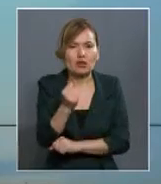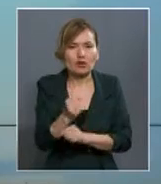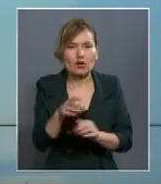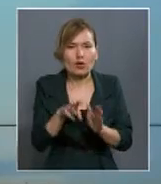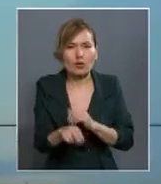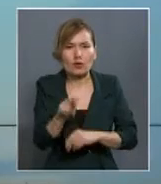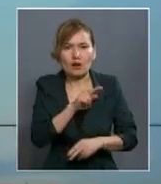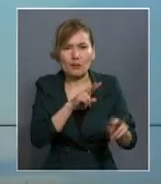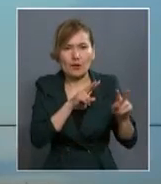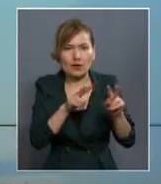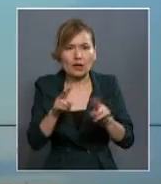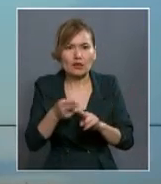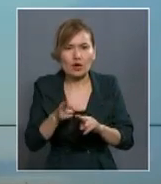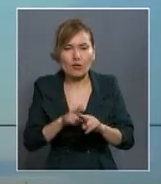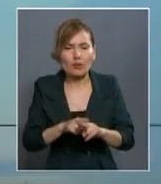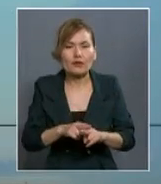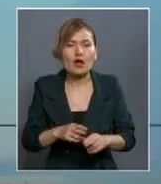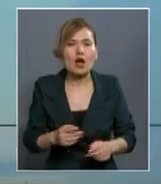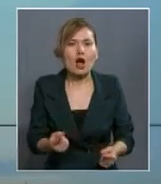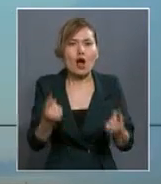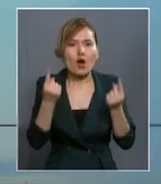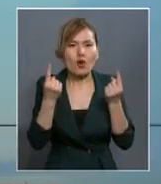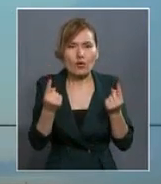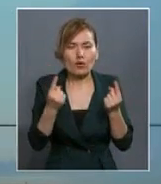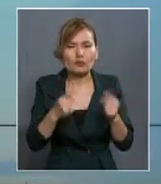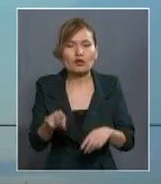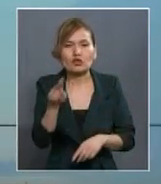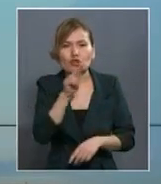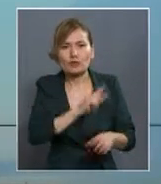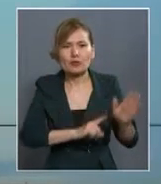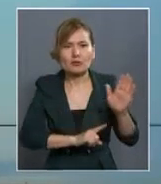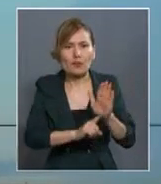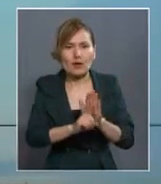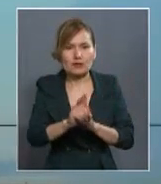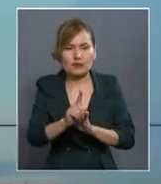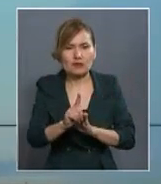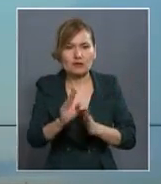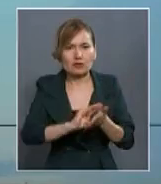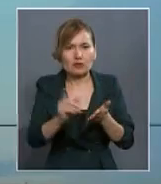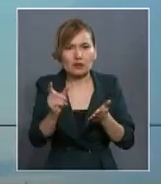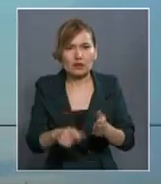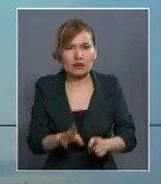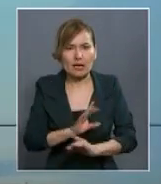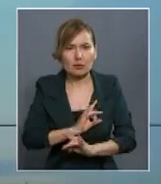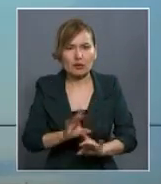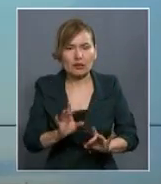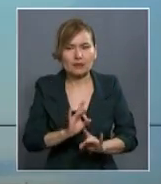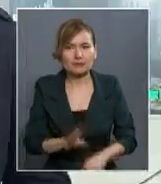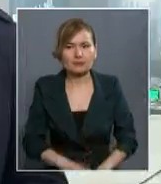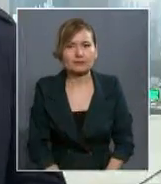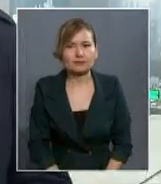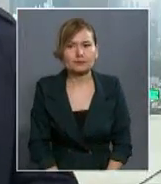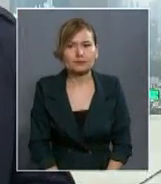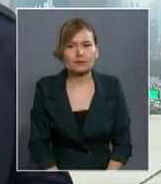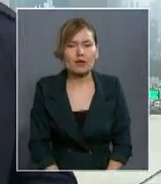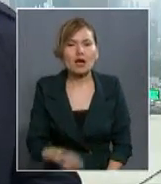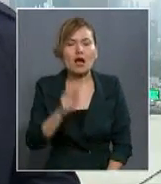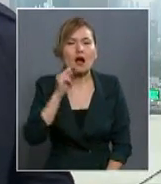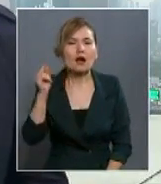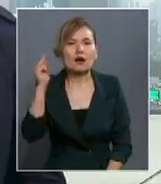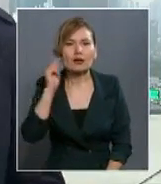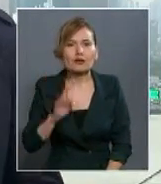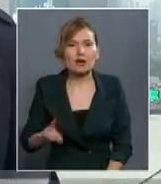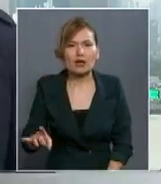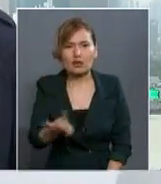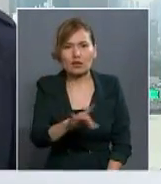Осылайша елде бұрын соңды болмаған ең ауқымды шара басталды. Тілшіміз Нұрбек Бекен тарқатсын. Қытайдың бірнеше